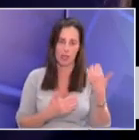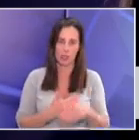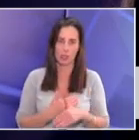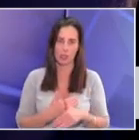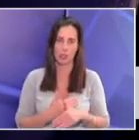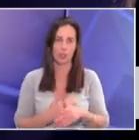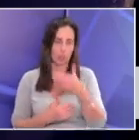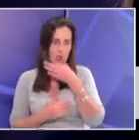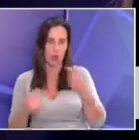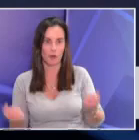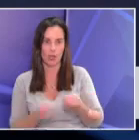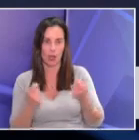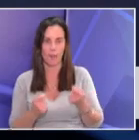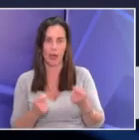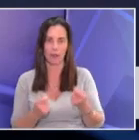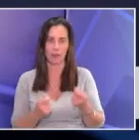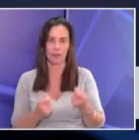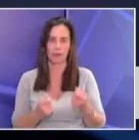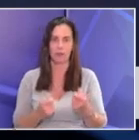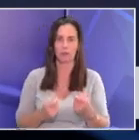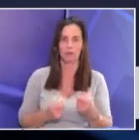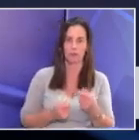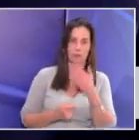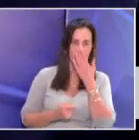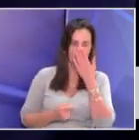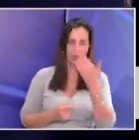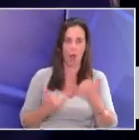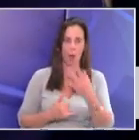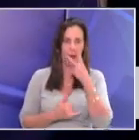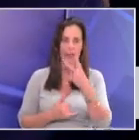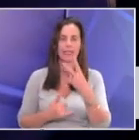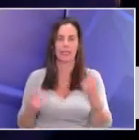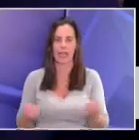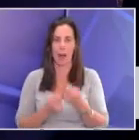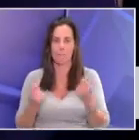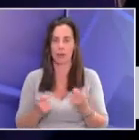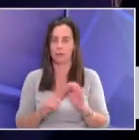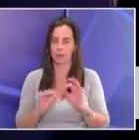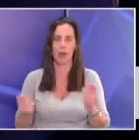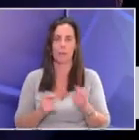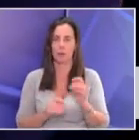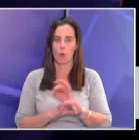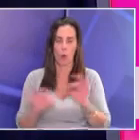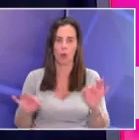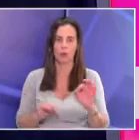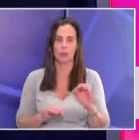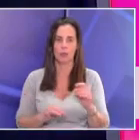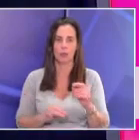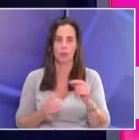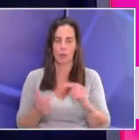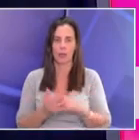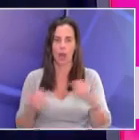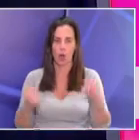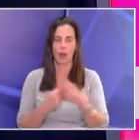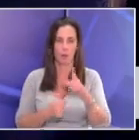דבר... ביופי של קמפיין אגב. זהו, אנחנו יוצאנו... עם הטלפון הסלולרי. בפני... היום ראיתי אותו, קמפיין יוצא מן הכלל. ביום, זה קצת נדחק הצידה בגלל